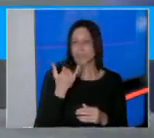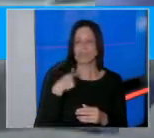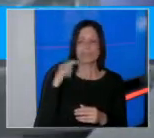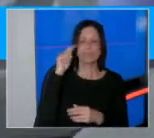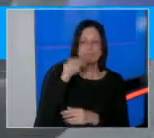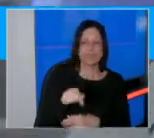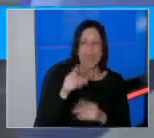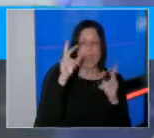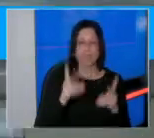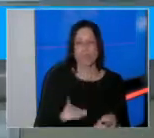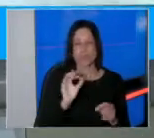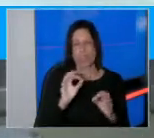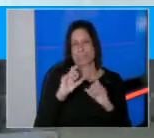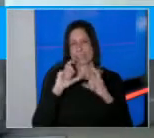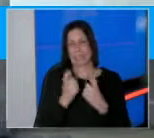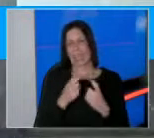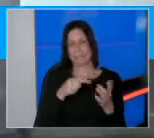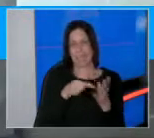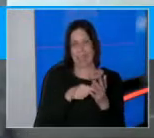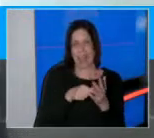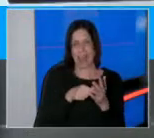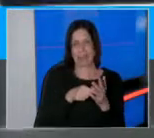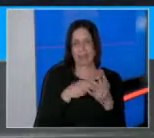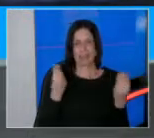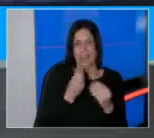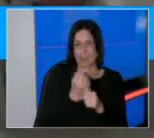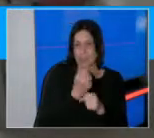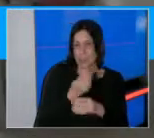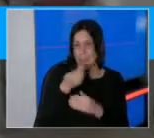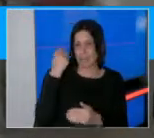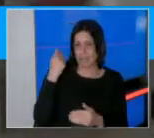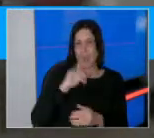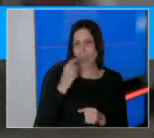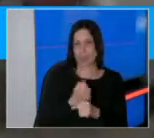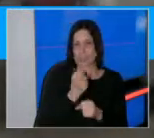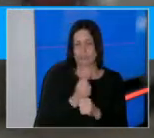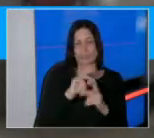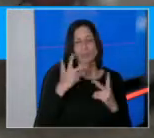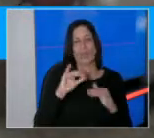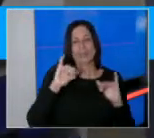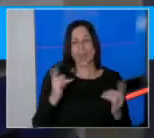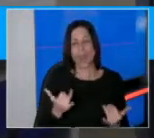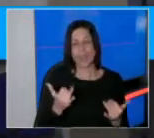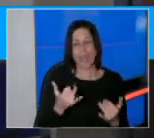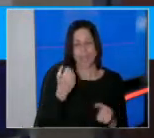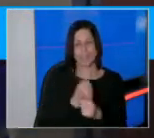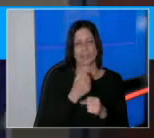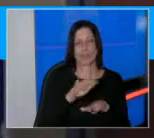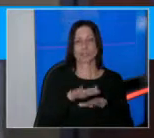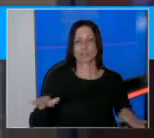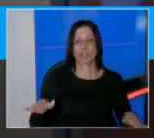מגיעים לאפשרות של סגר, בגלל שהצעדים שנעשים לפני כן לא מיושמים בצורה נכונה ברמת הביצוע